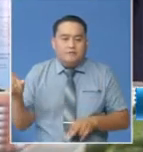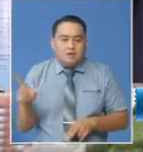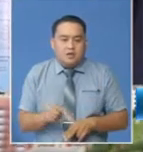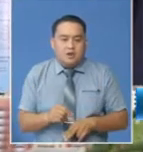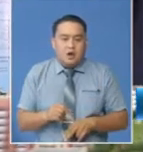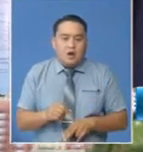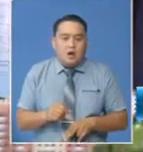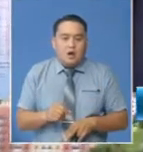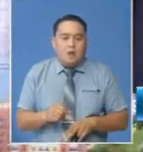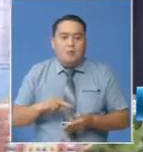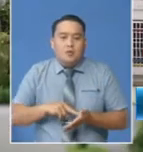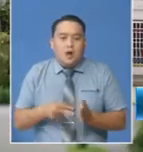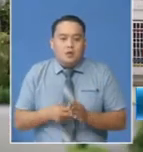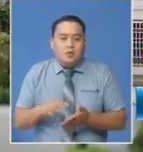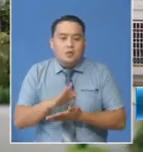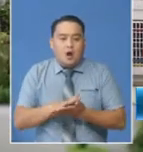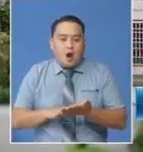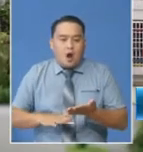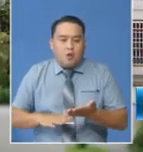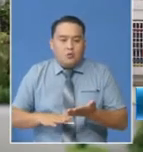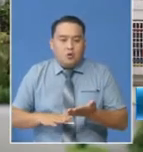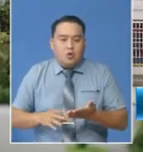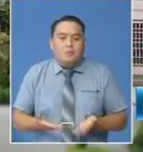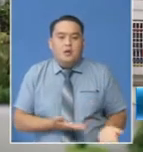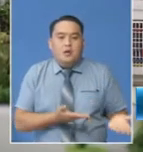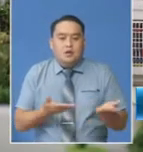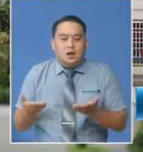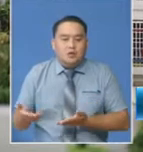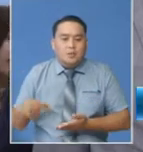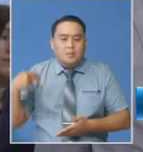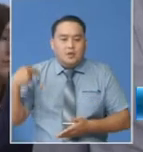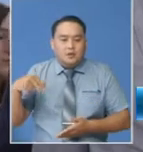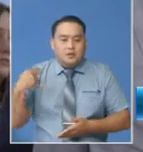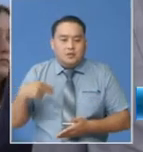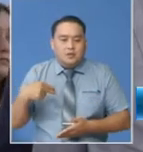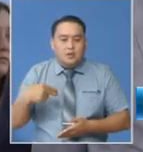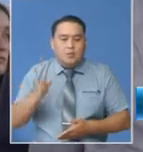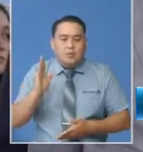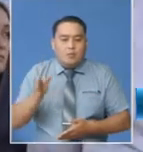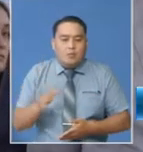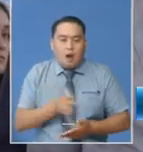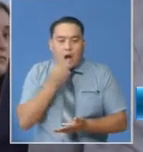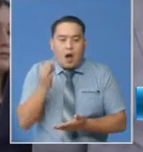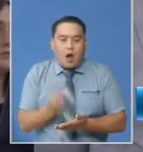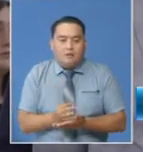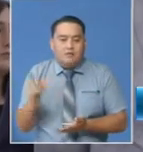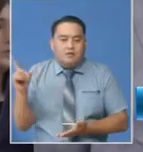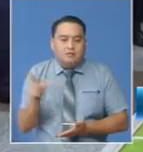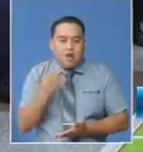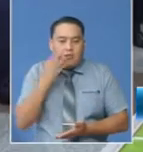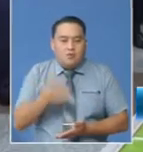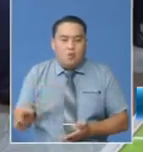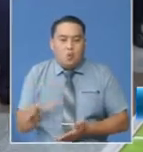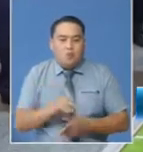который, впрочем, стороны планируют продолжить. Вскоре по приглашению президента республики ожидается ответный визит делегации